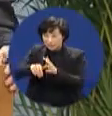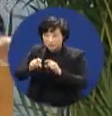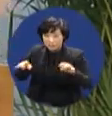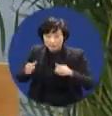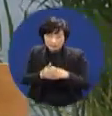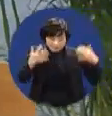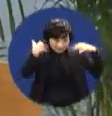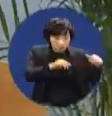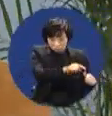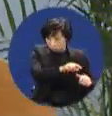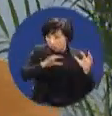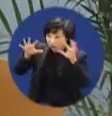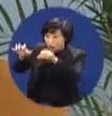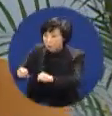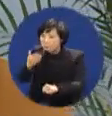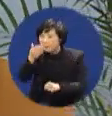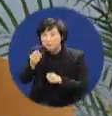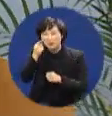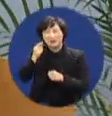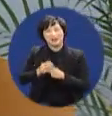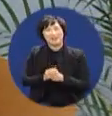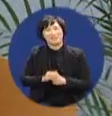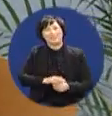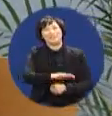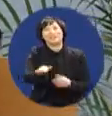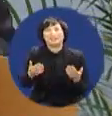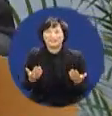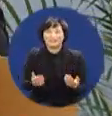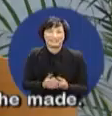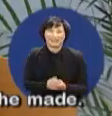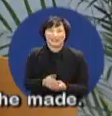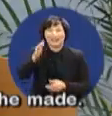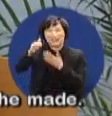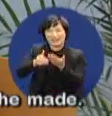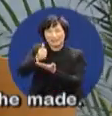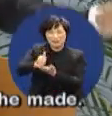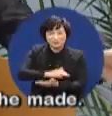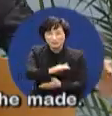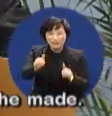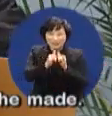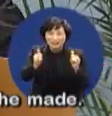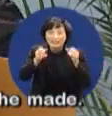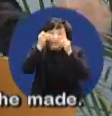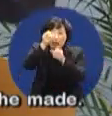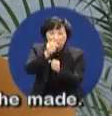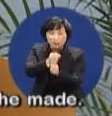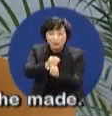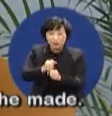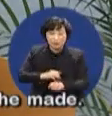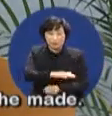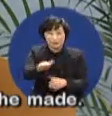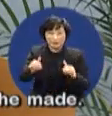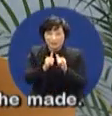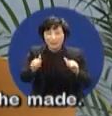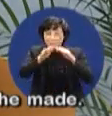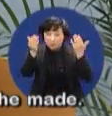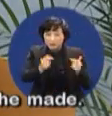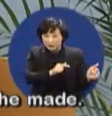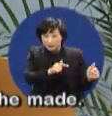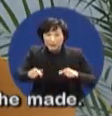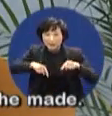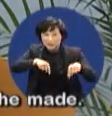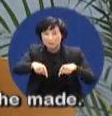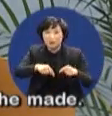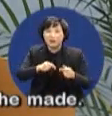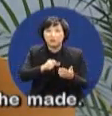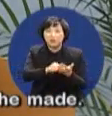잡아먹어라, 우린 큰일 나지. 그랬으면 우리는 하나님이 우리 인간을 만드시고 인간이 모든 것을 지배할